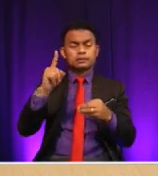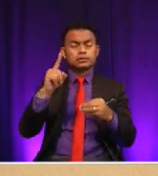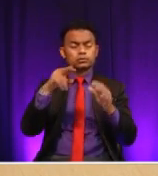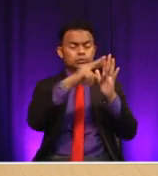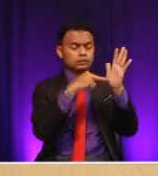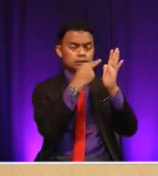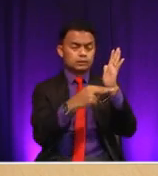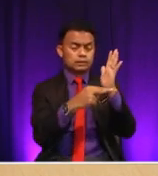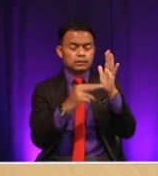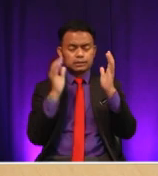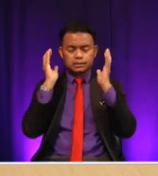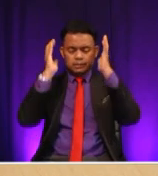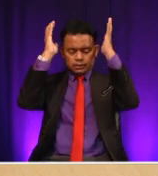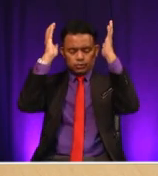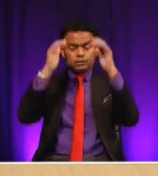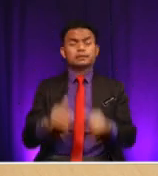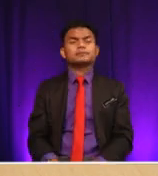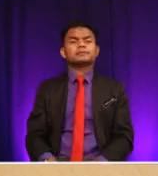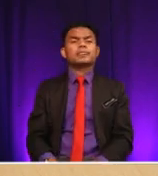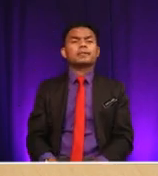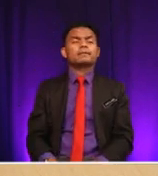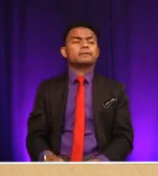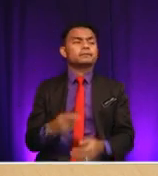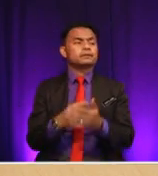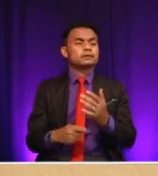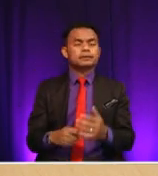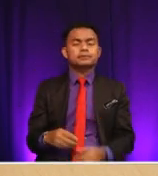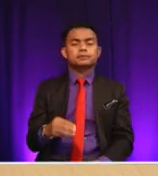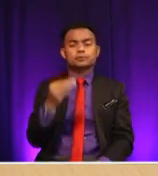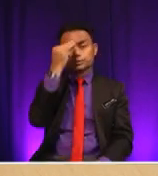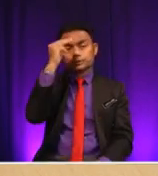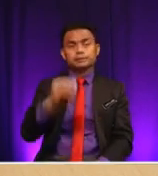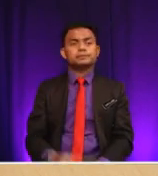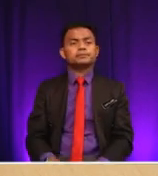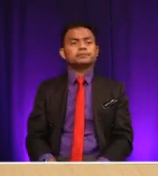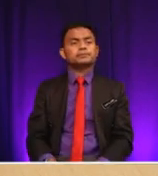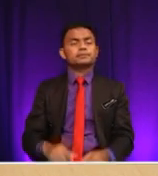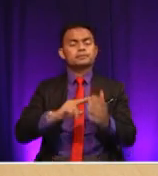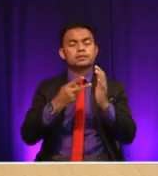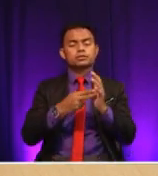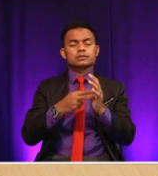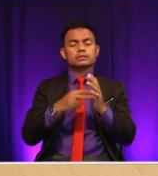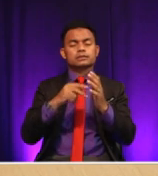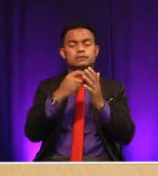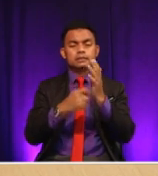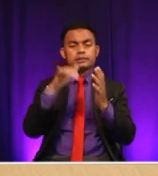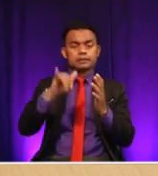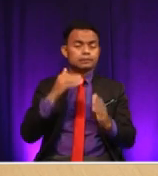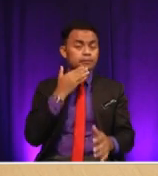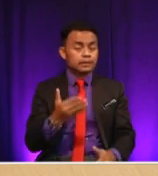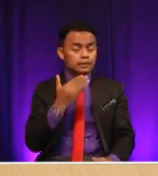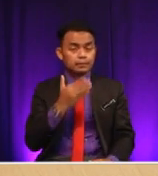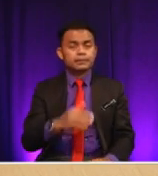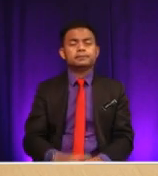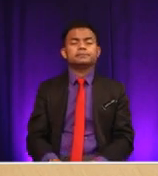ingat ya kritikan Sanjungan nilai murni nilai murni maksudnya nilai yang baik-baik oke yang terdapat dalam